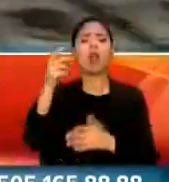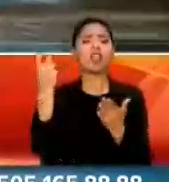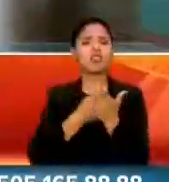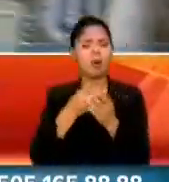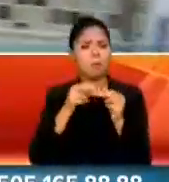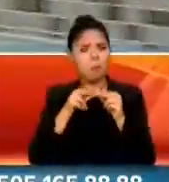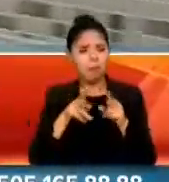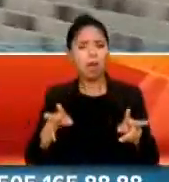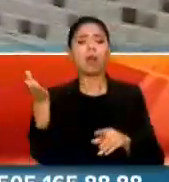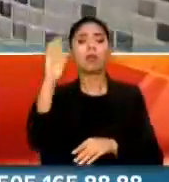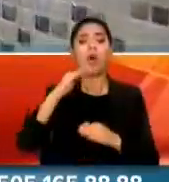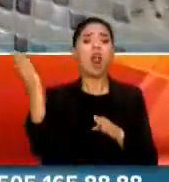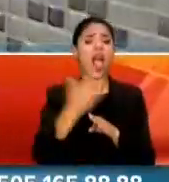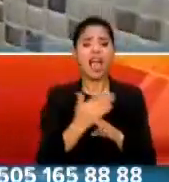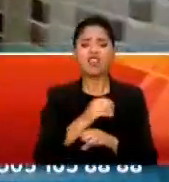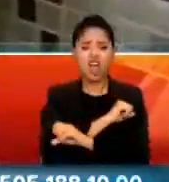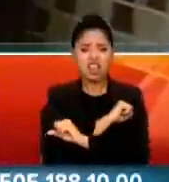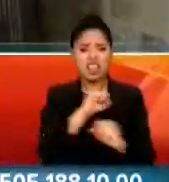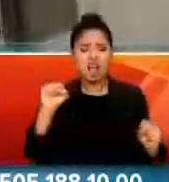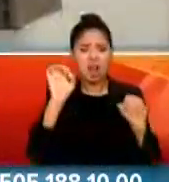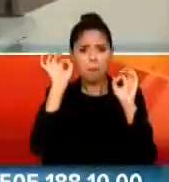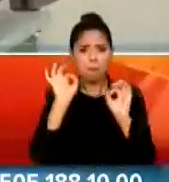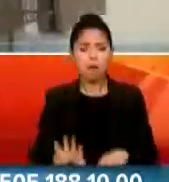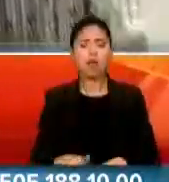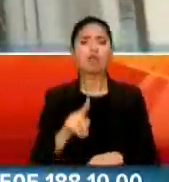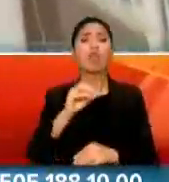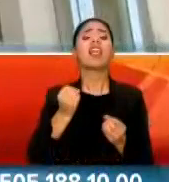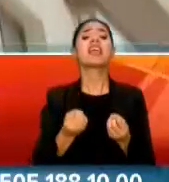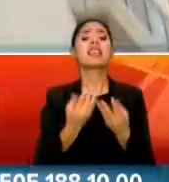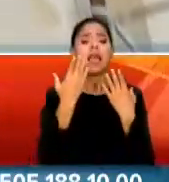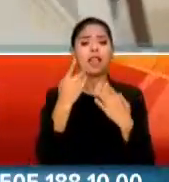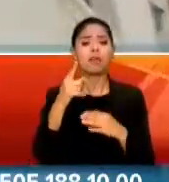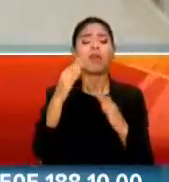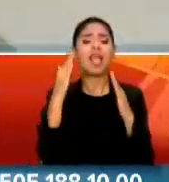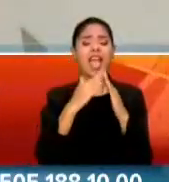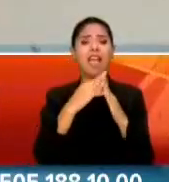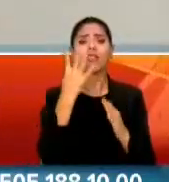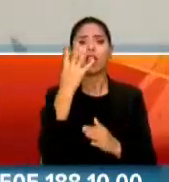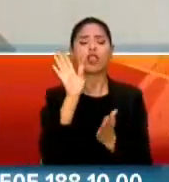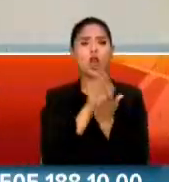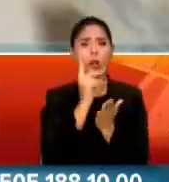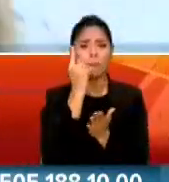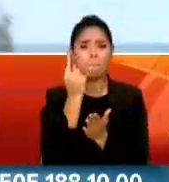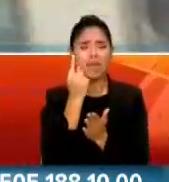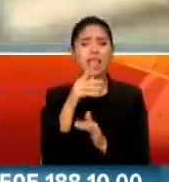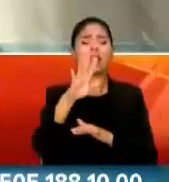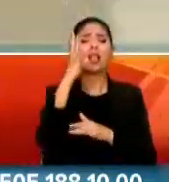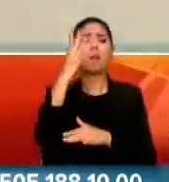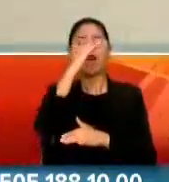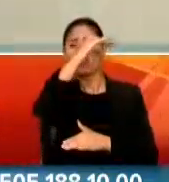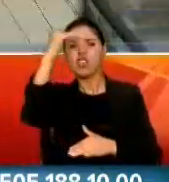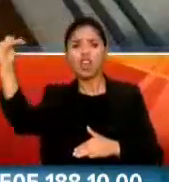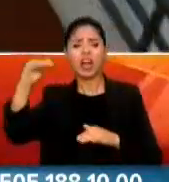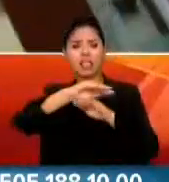Ardından evde bulunan diğer eşyalara zarar vermeye başladı. Yetmedi, evdeki 4 köpekten birini 5. katta